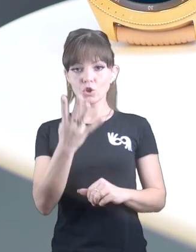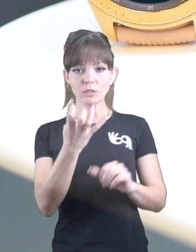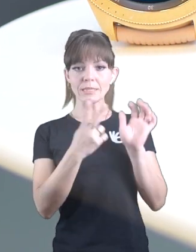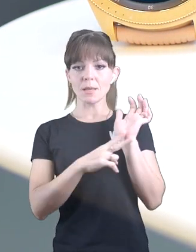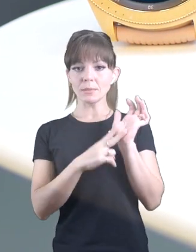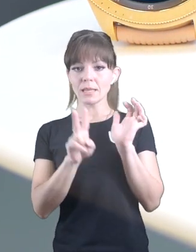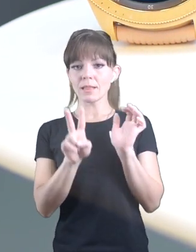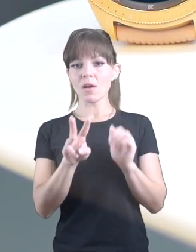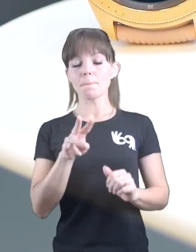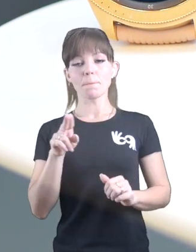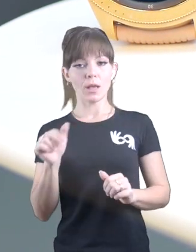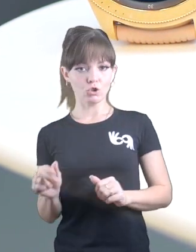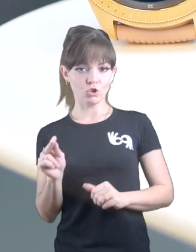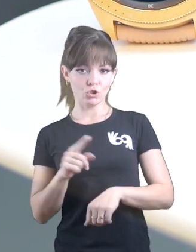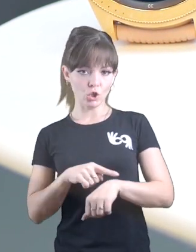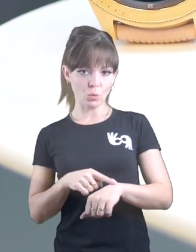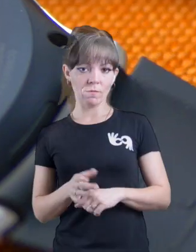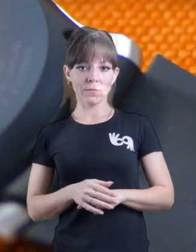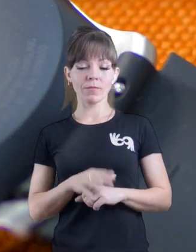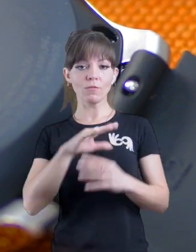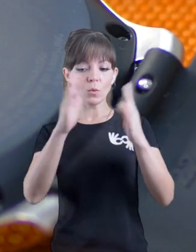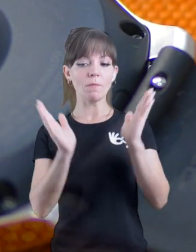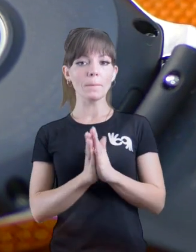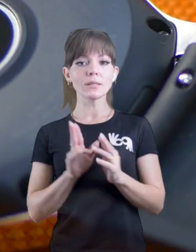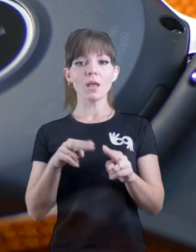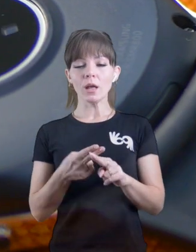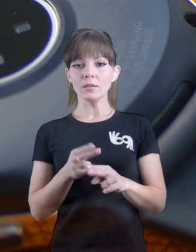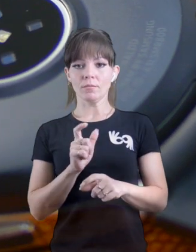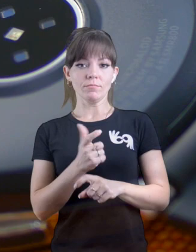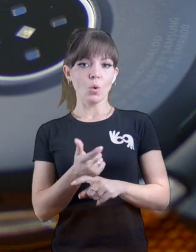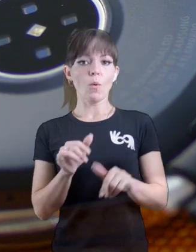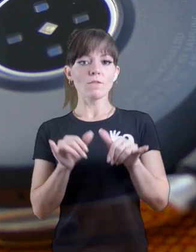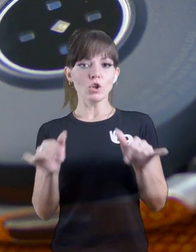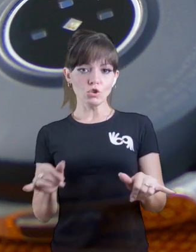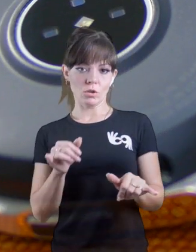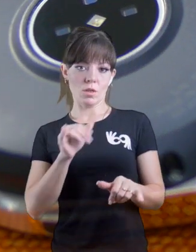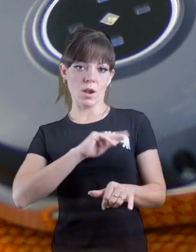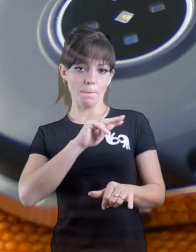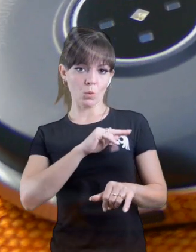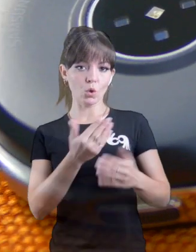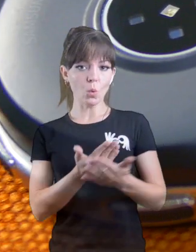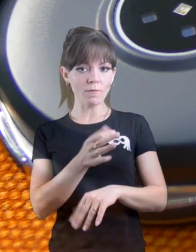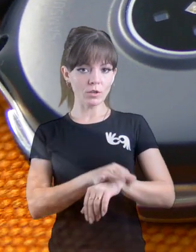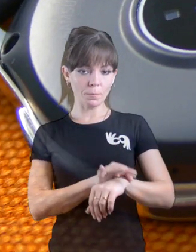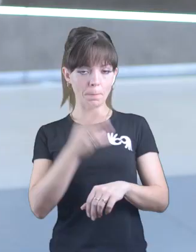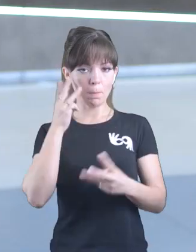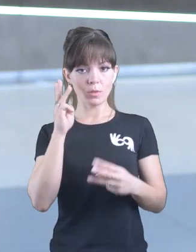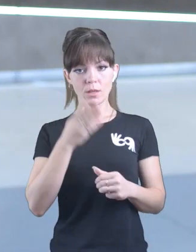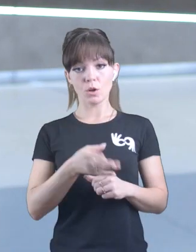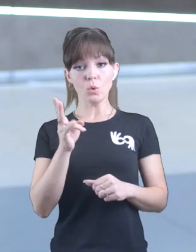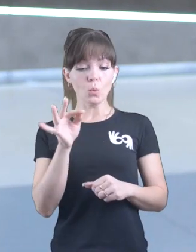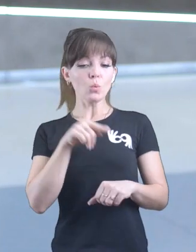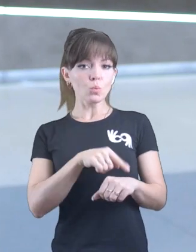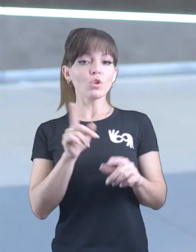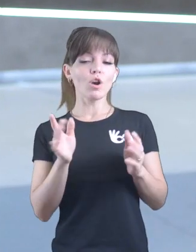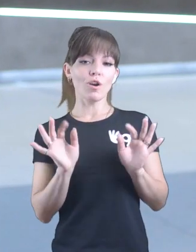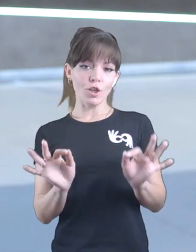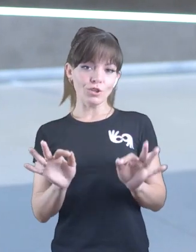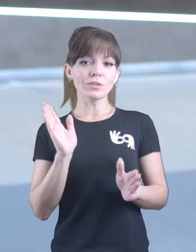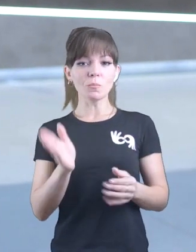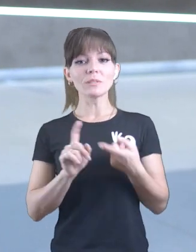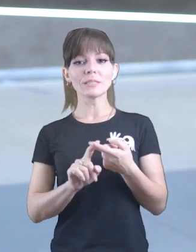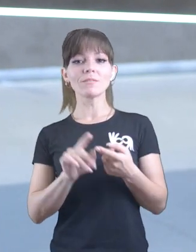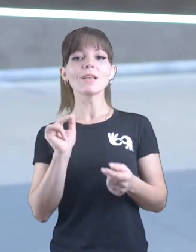– 472 мАч. Все вместе это значительно увеличило время работы новых моделей. Но тут, конечно, все